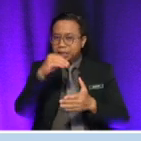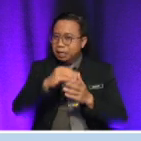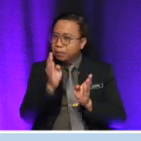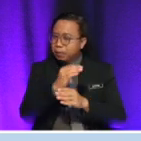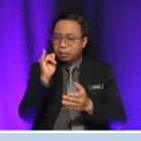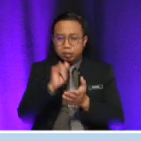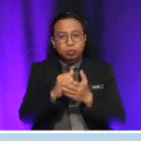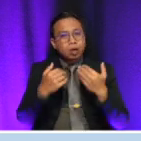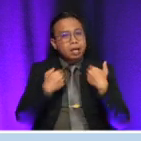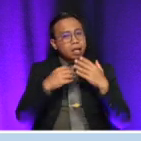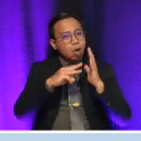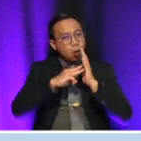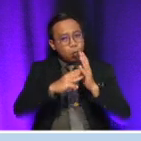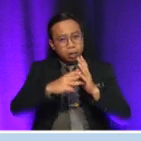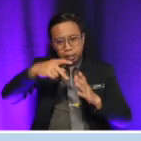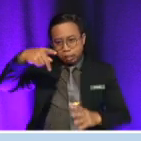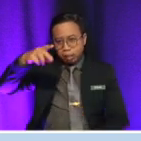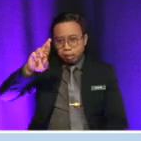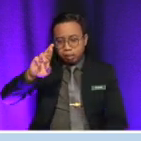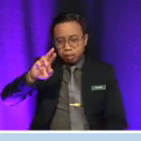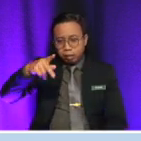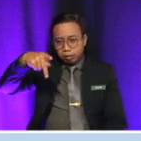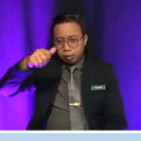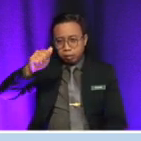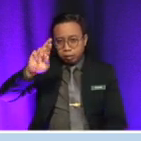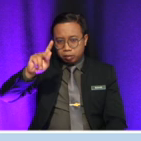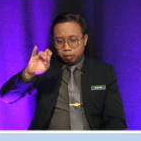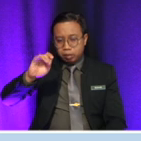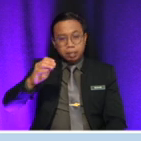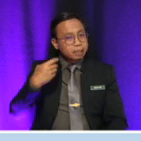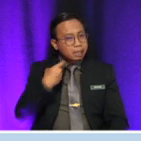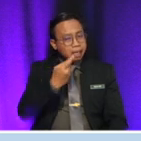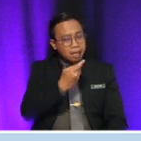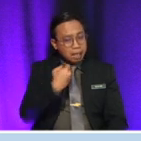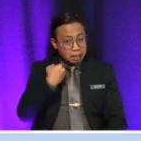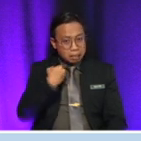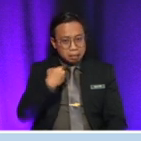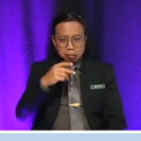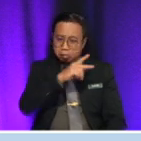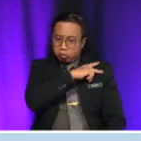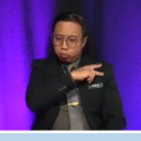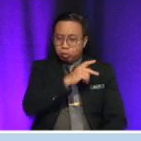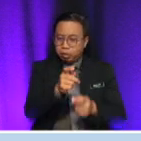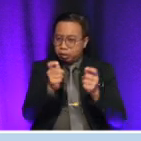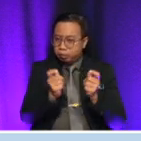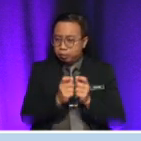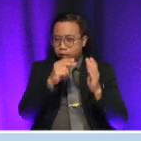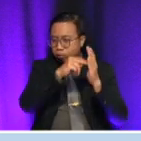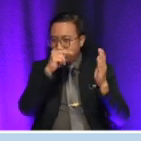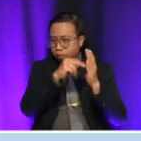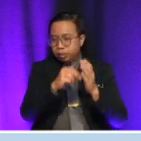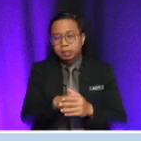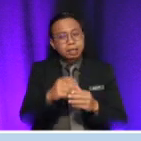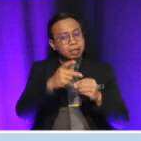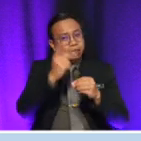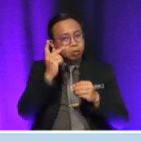kita diwakil Pati dan juga kita deket tua bilik mengundi dan keluar di numbo yang ke-6 pintu